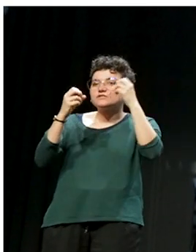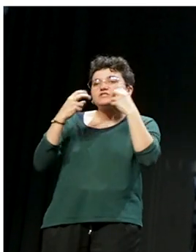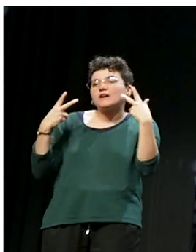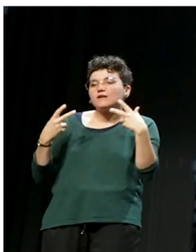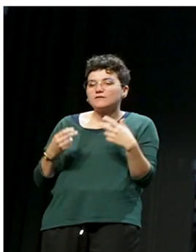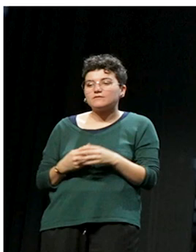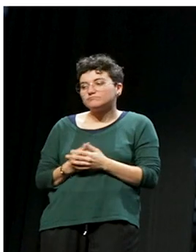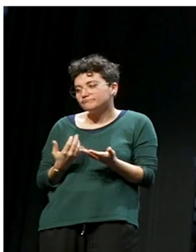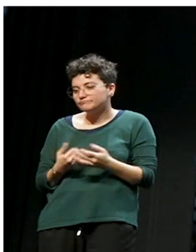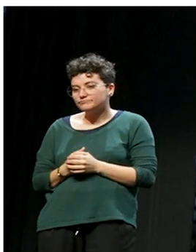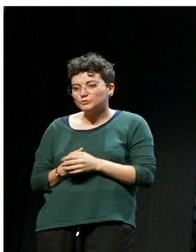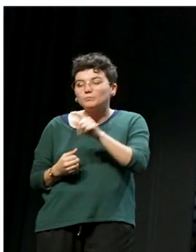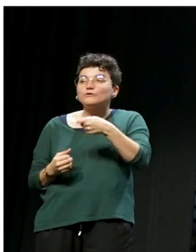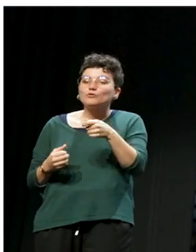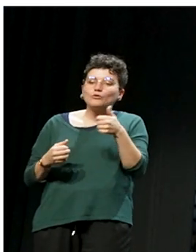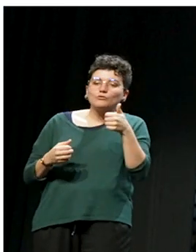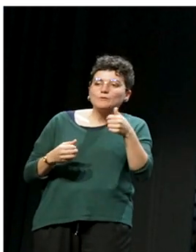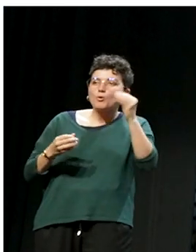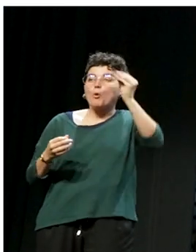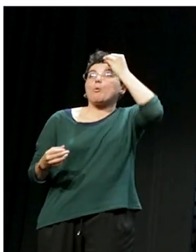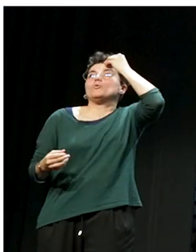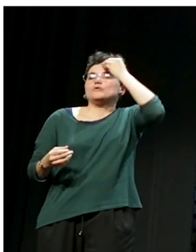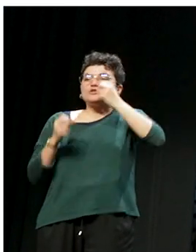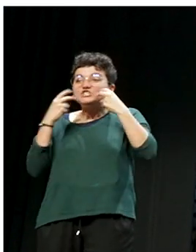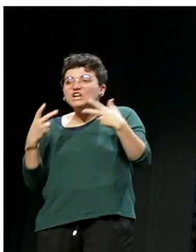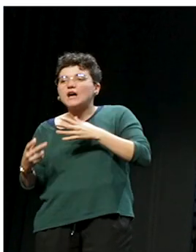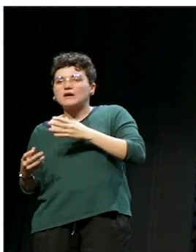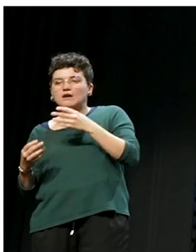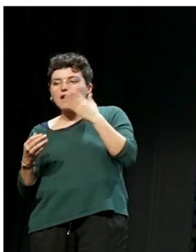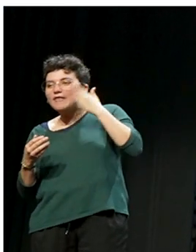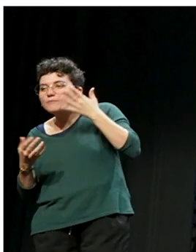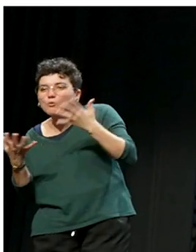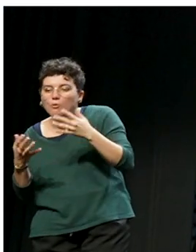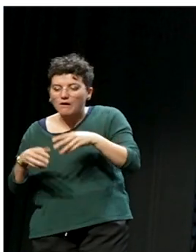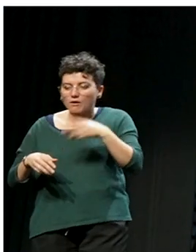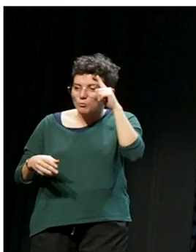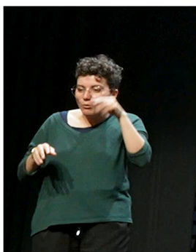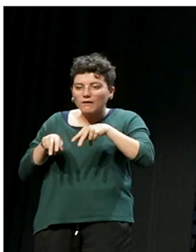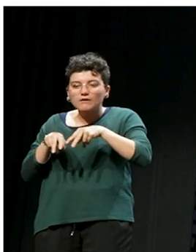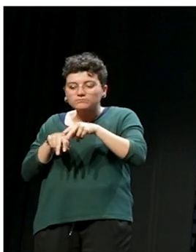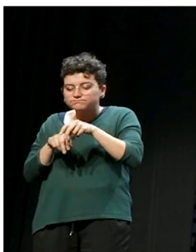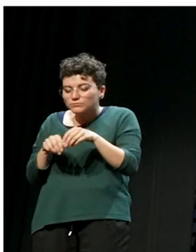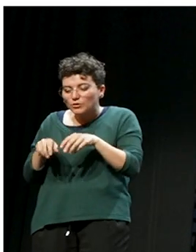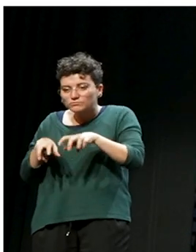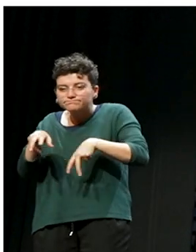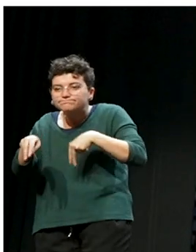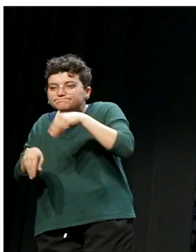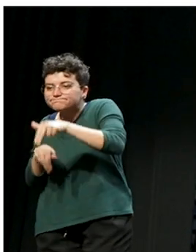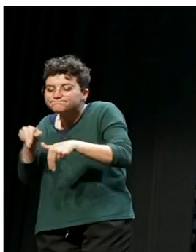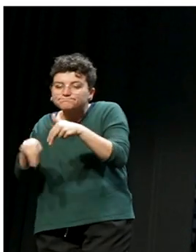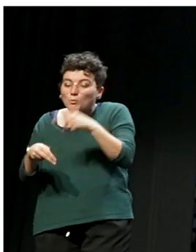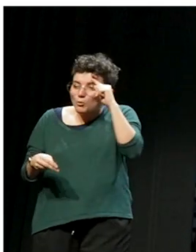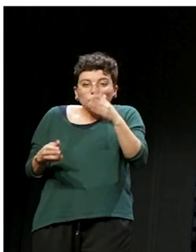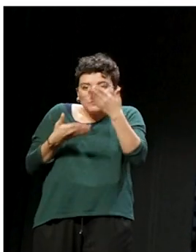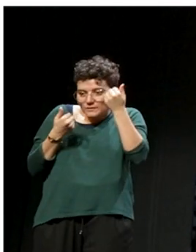c'est des boulis de pixels. Il n'a aucune notion de ce que c'est qu'un animal ou pas. Pourquoi il a quatre pattes ni rien. C'est que dans le style, voilà, il arrive à reconnaître